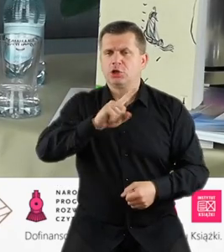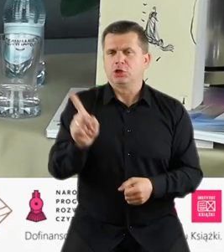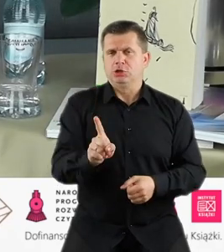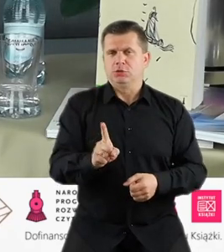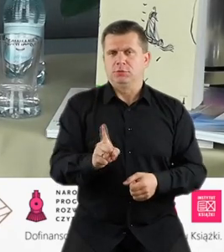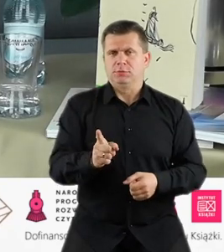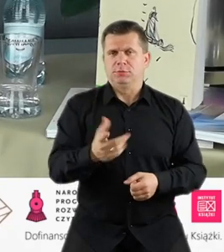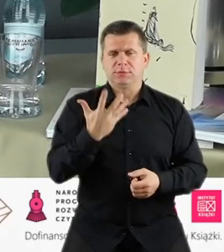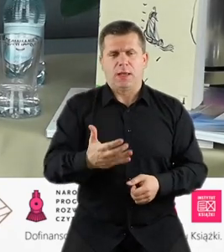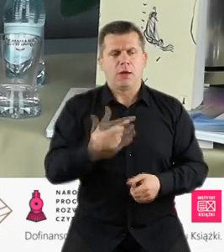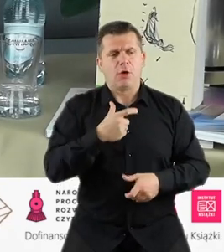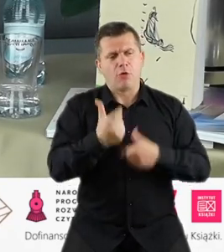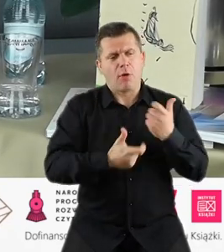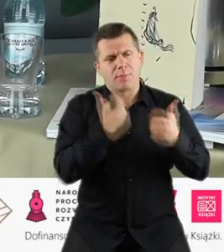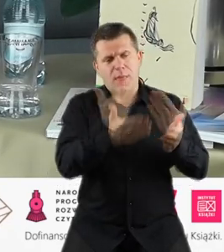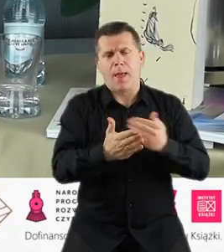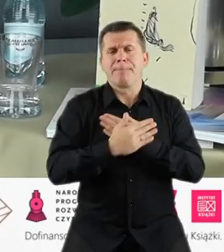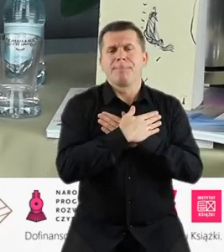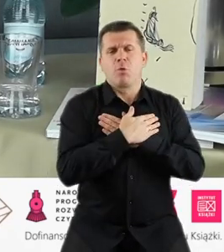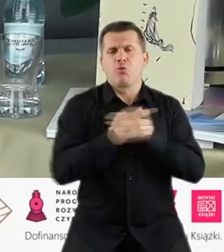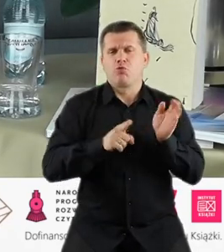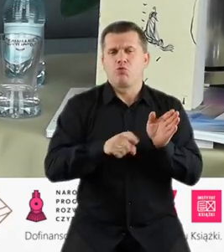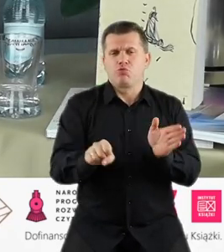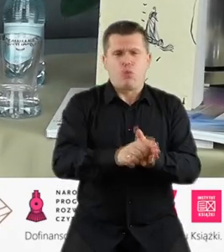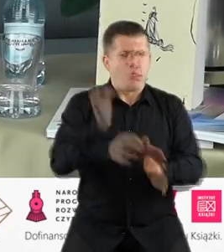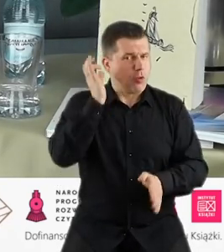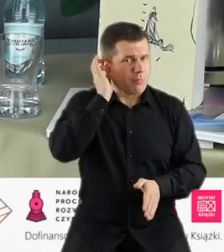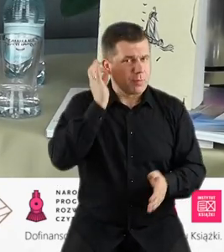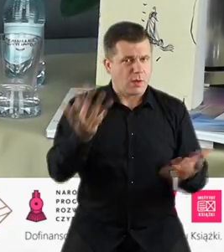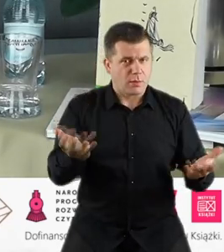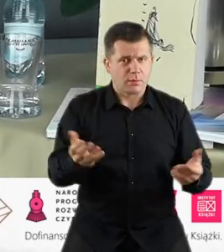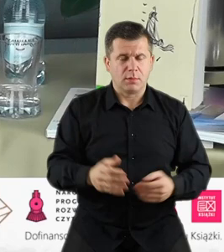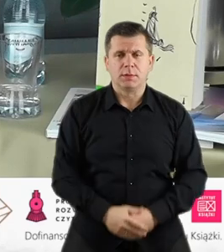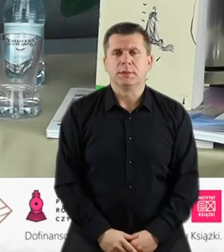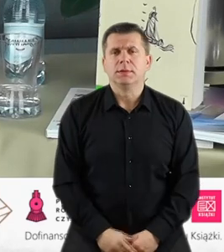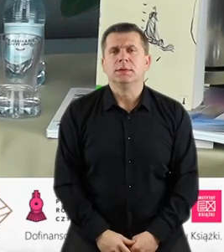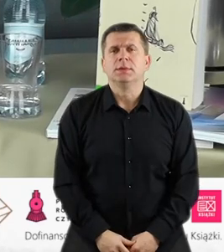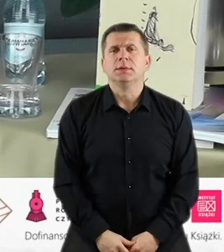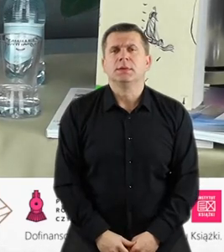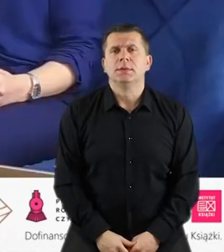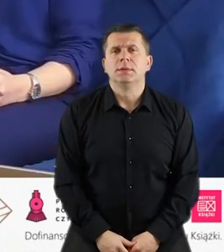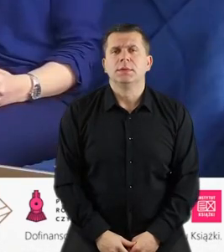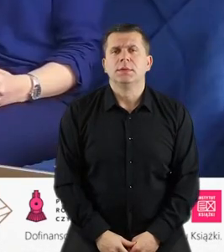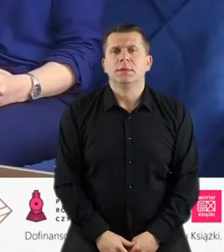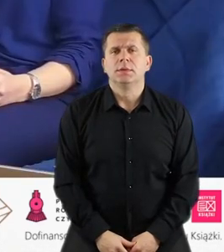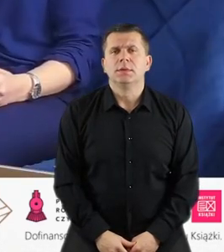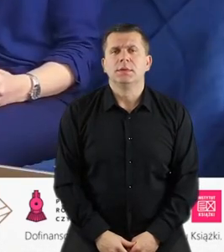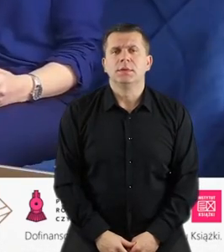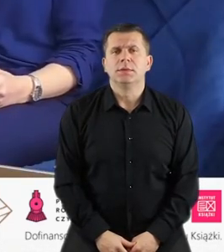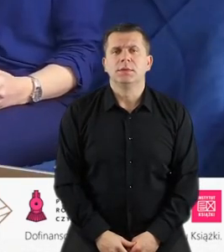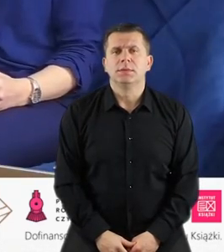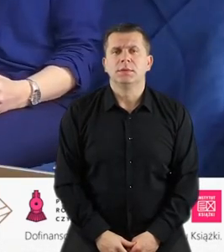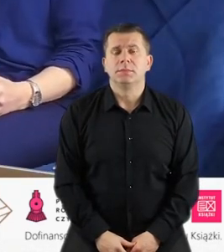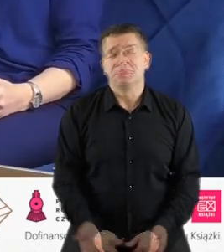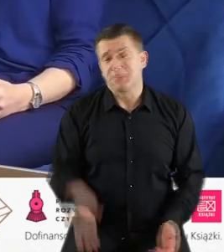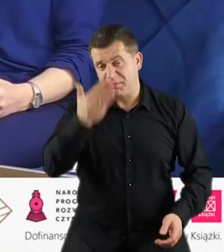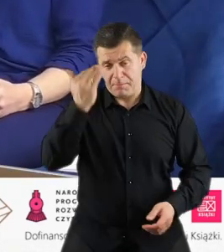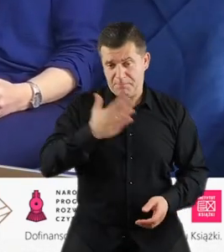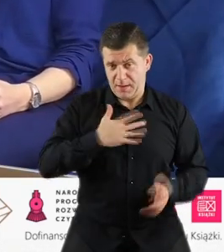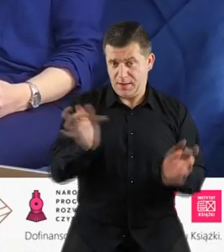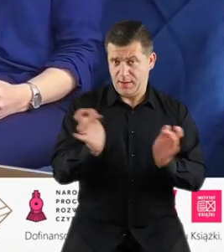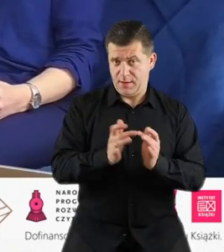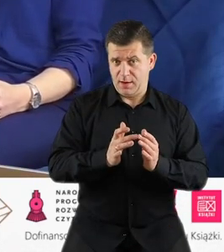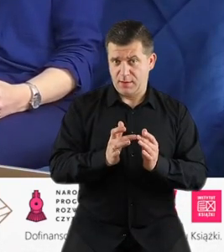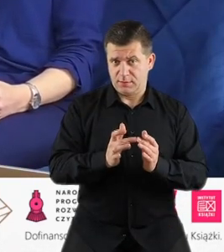niż pragnienie i miłość do kobiety. Doszukiwałabym się tutaj jeszcze jednego takiego zagadnienia. Nie wiem, czy mam